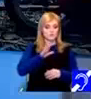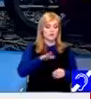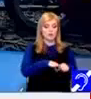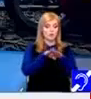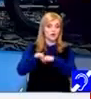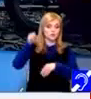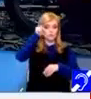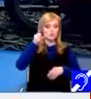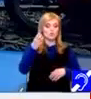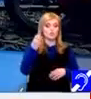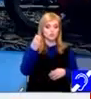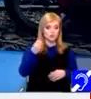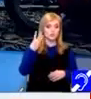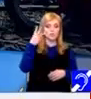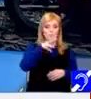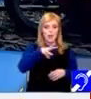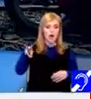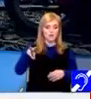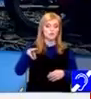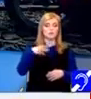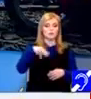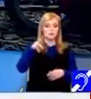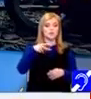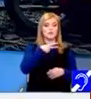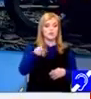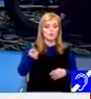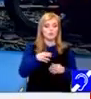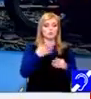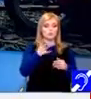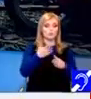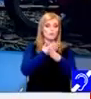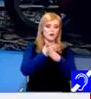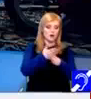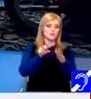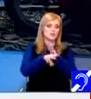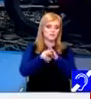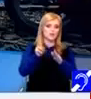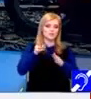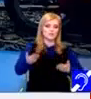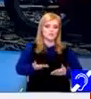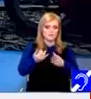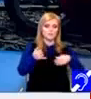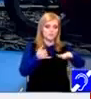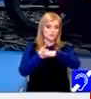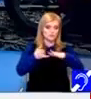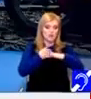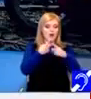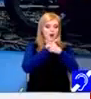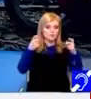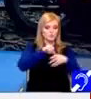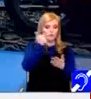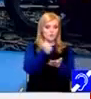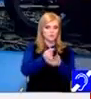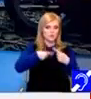aloca Turciei încă o tranșă de 3 miliarde de euro pentru a gestiona refugiații aflați pe teritoriul acesteia. Anunțul a fost făcut de